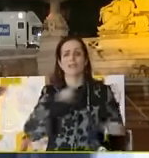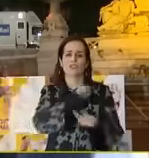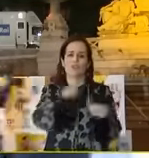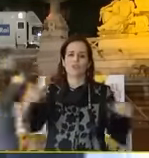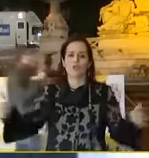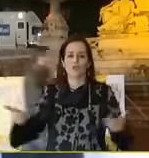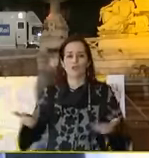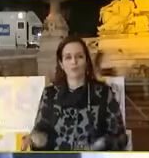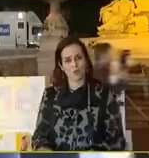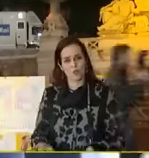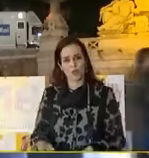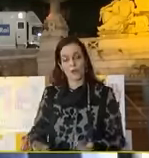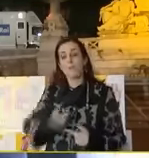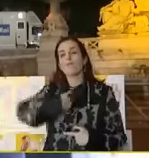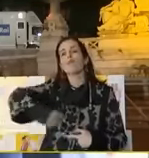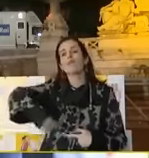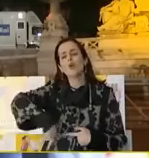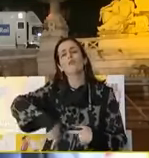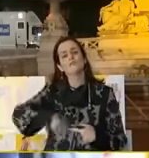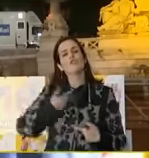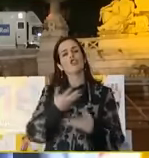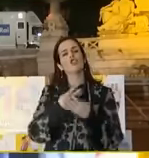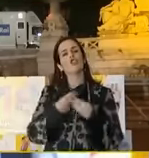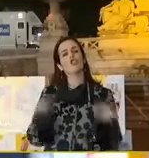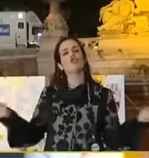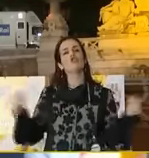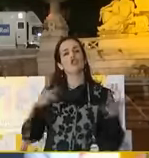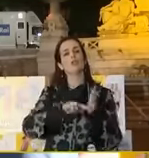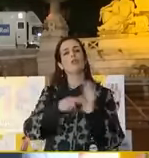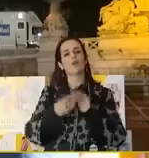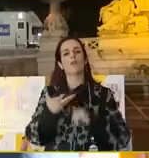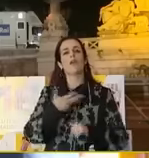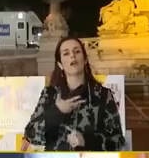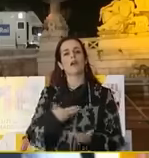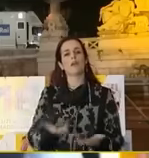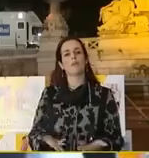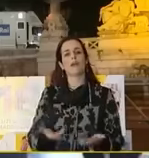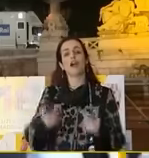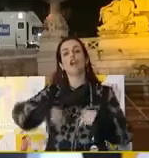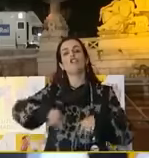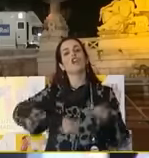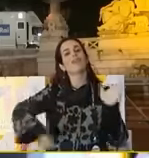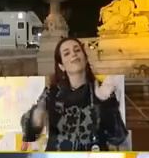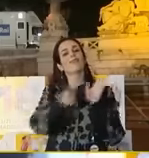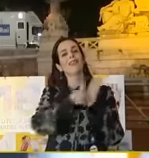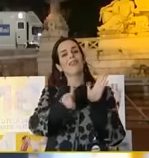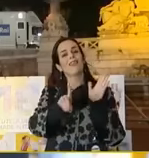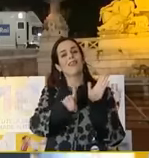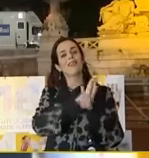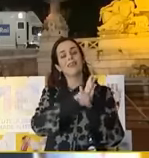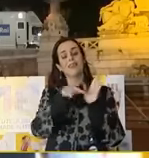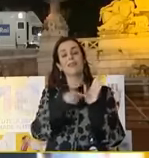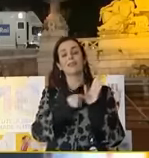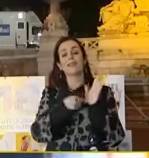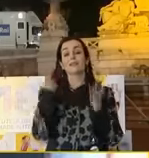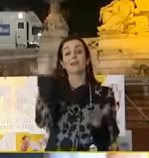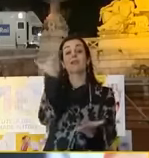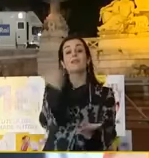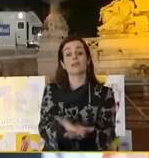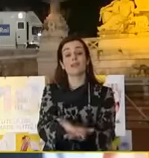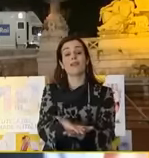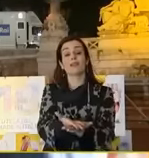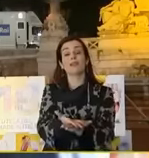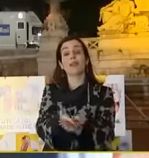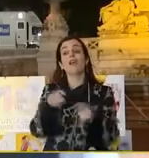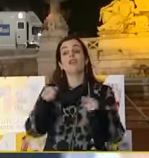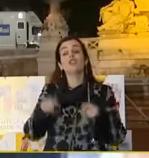Noi abbiamo delle soluzioni, abbiamo presentato dei decreti attuativi per una cornice legislativa che già esiste,